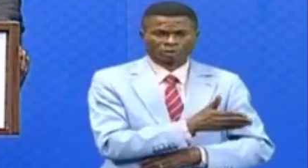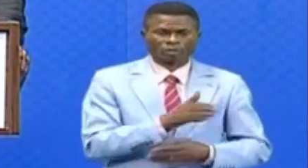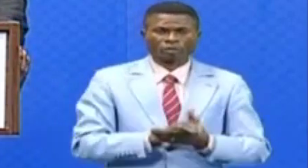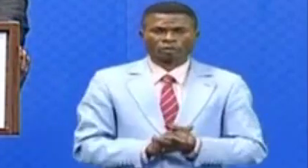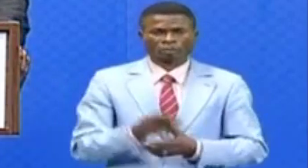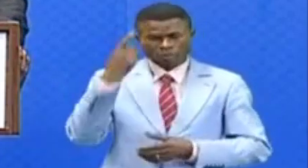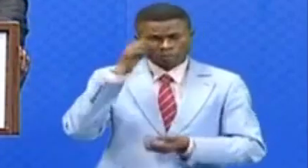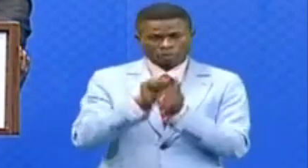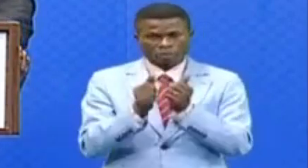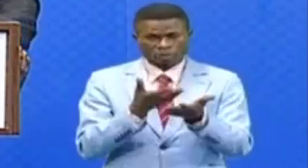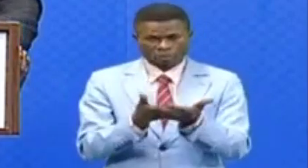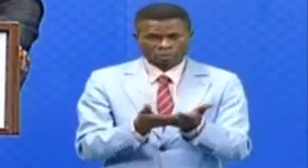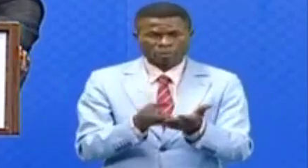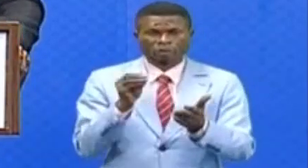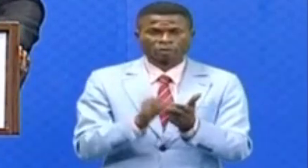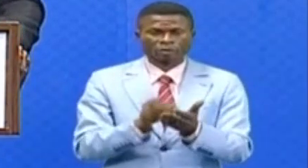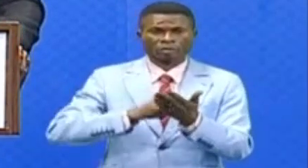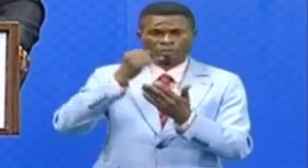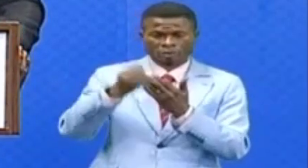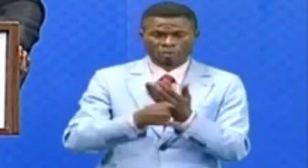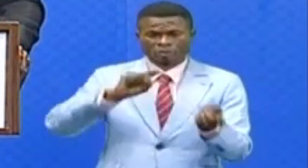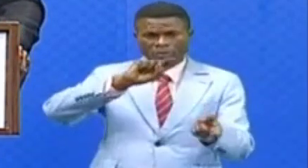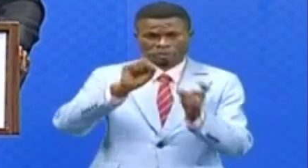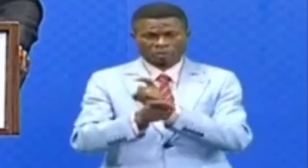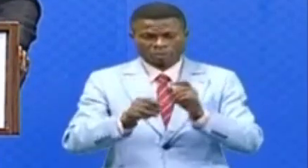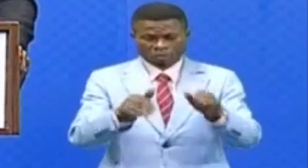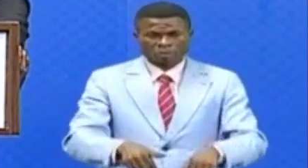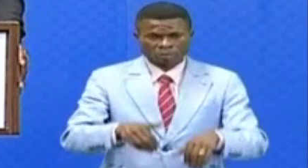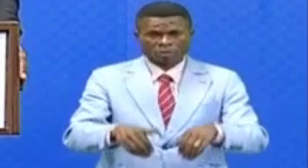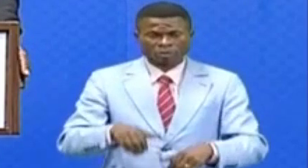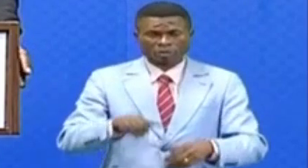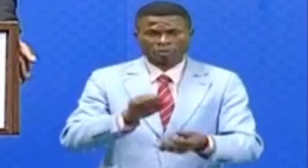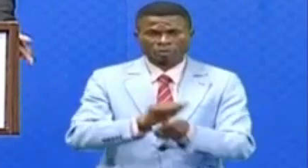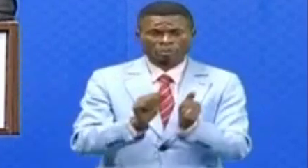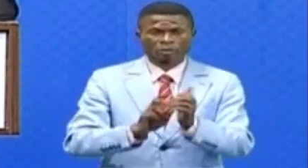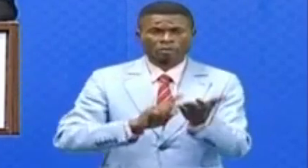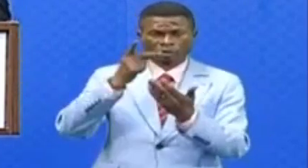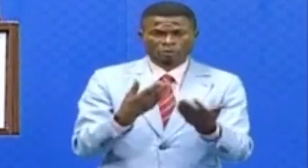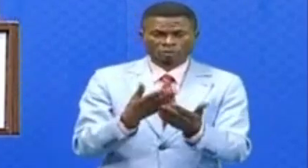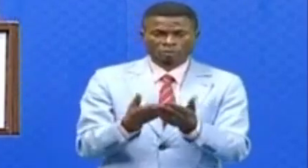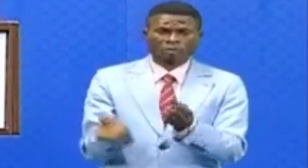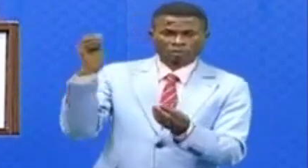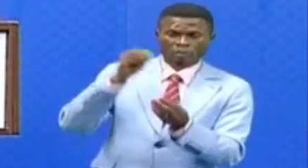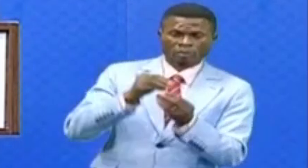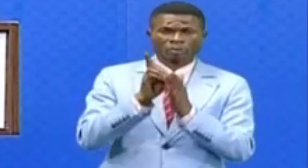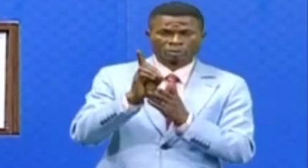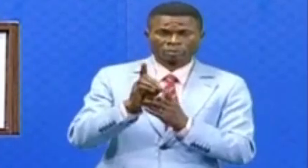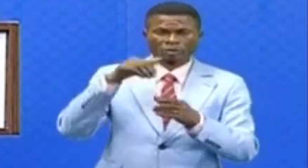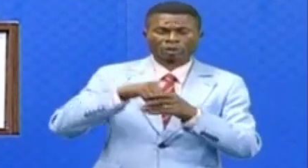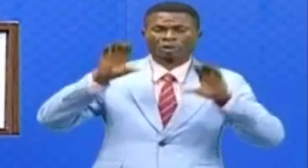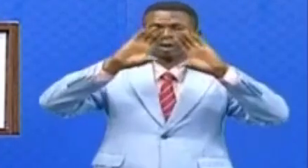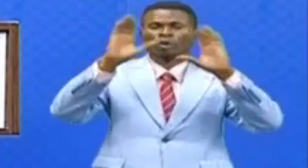Toujours sur ce point, projet de transformation de l'agriculture dans le cadre du programme d'urgence intégré des développements